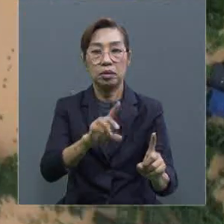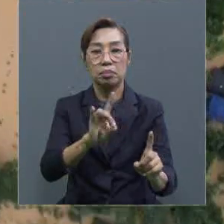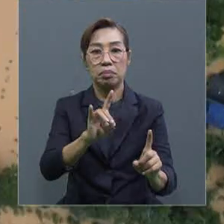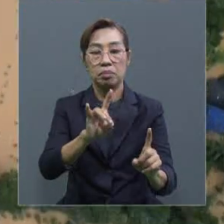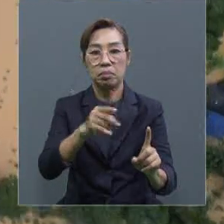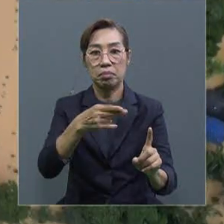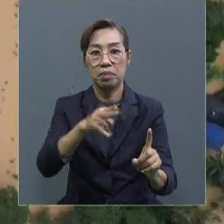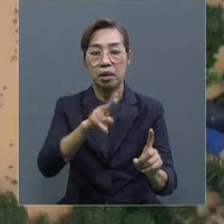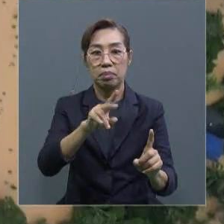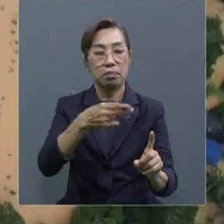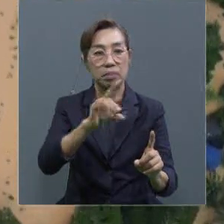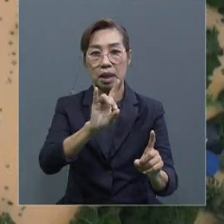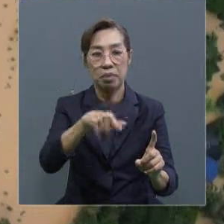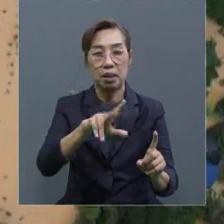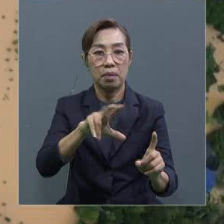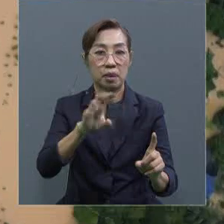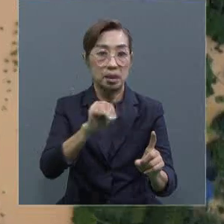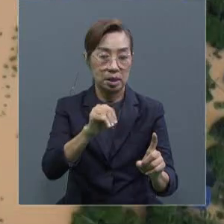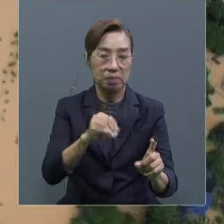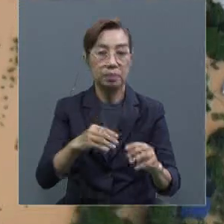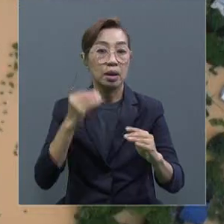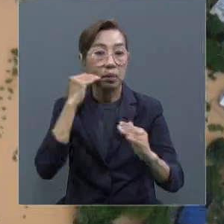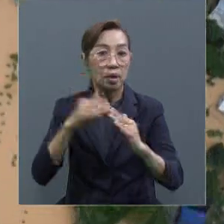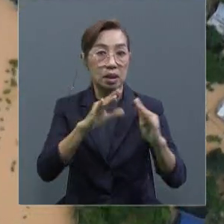340ครัวเรือนจำนวน